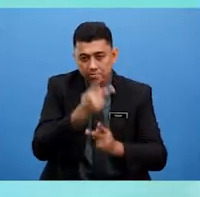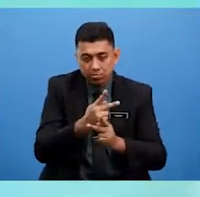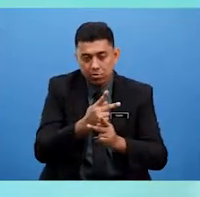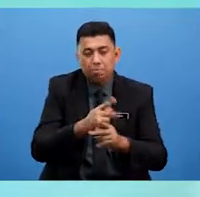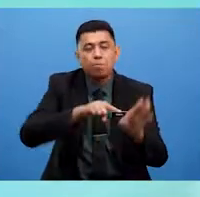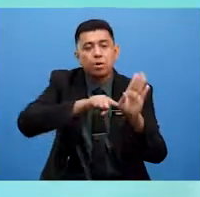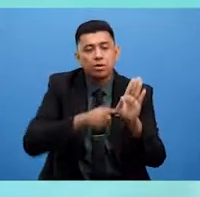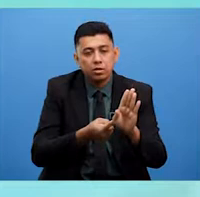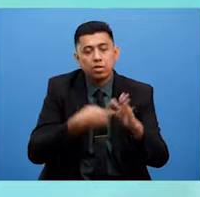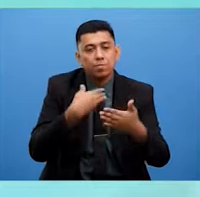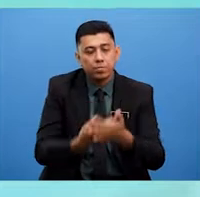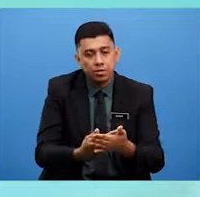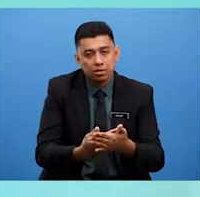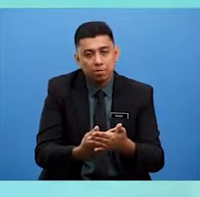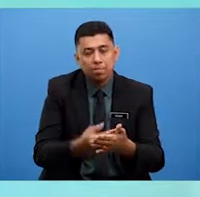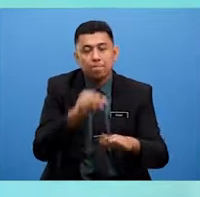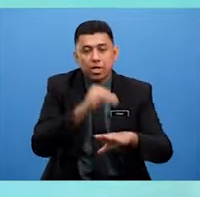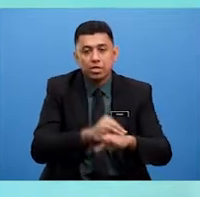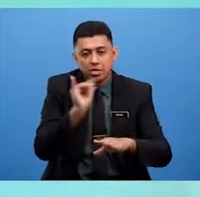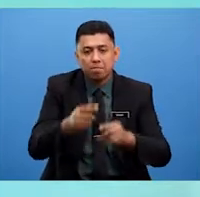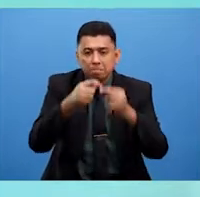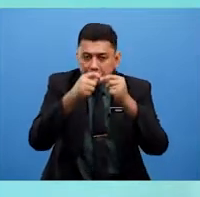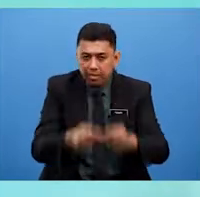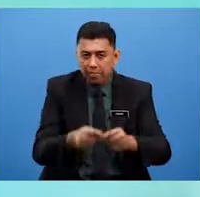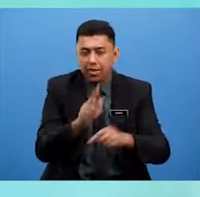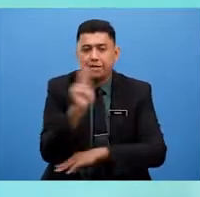akan bermula sehingga satu tempoh yang ditetapkan.